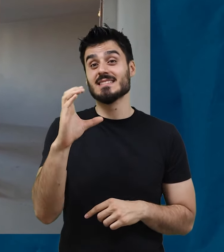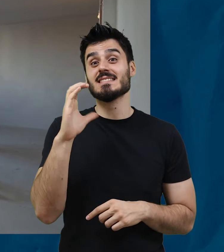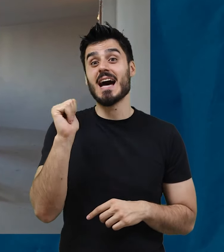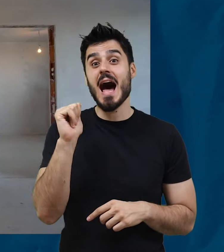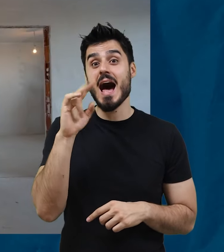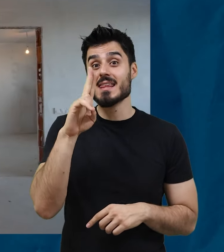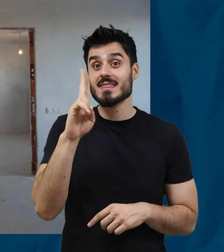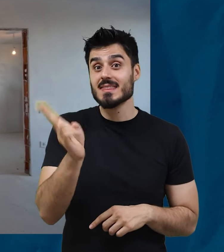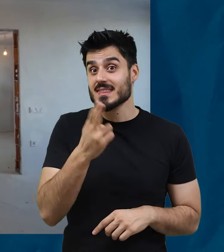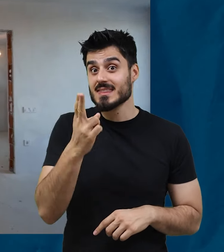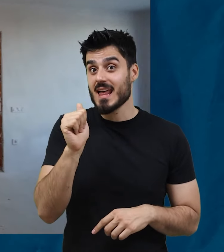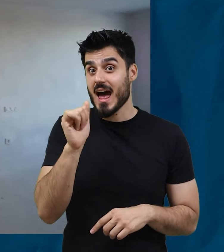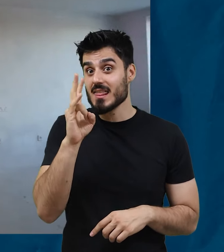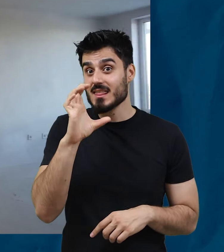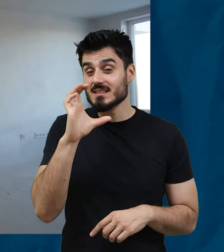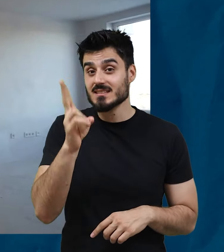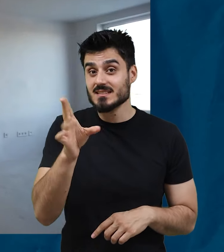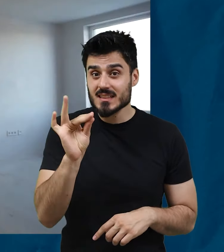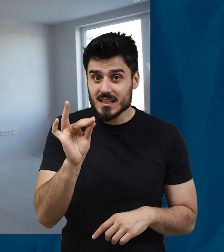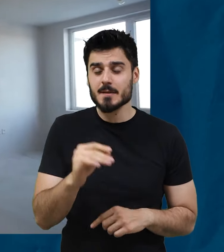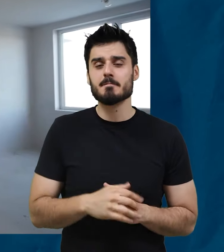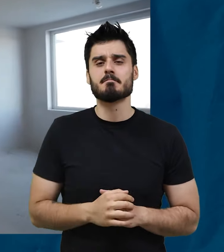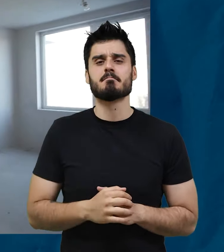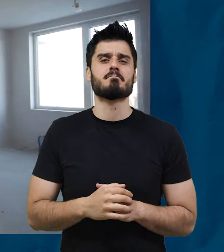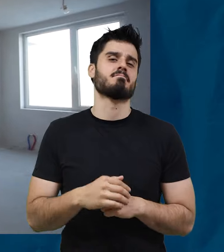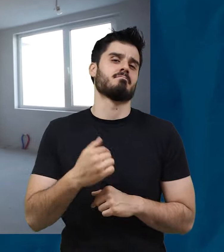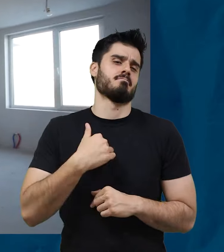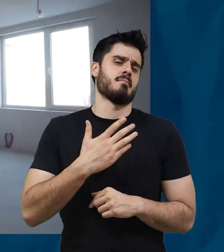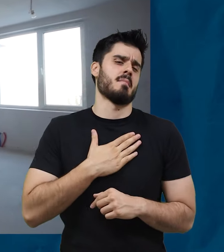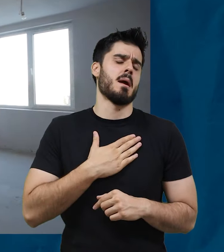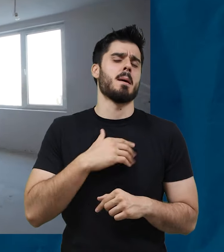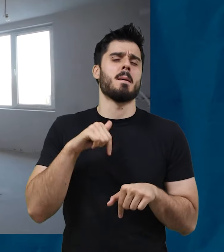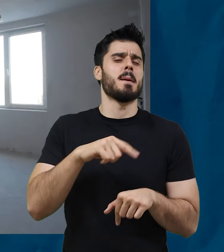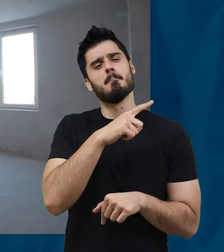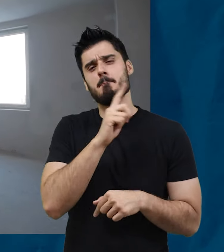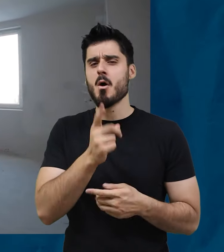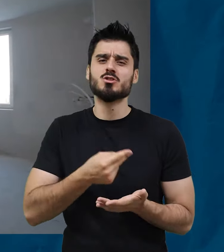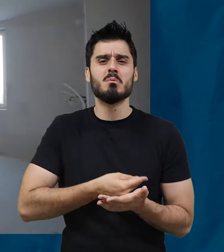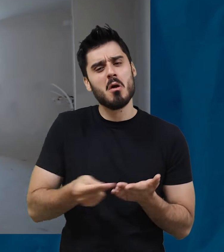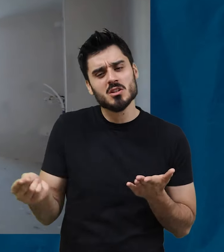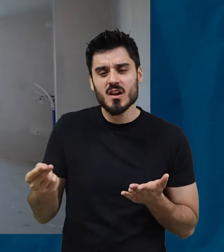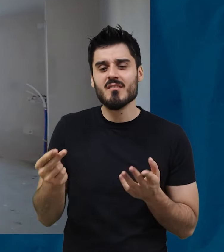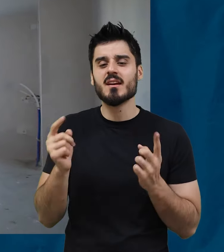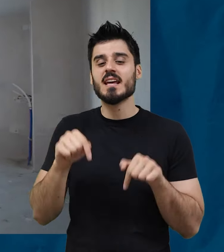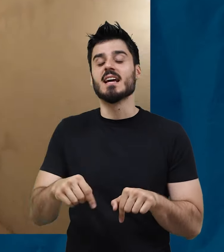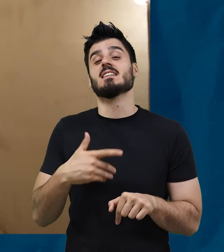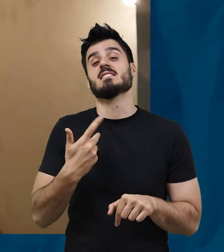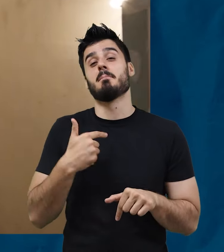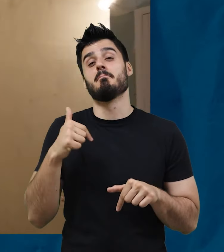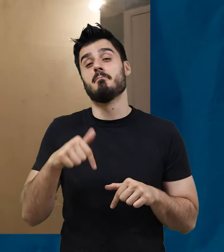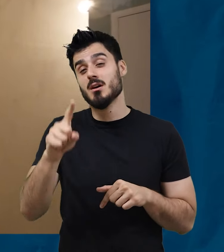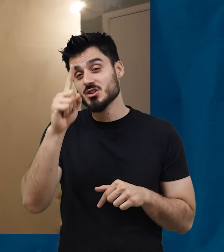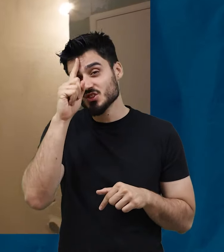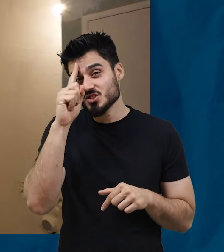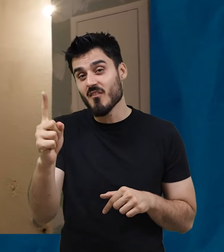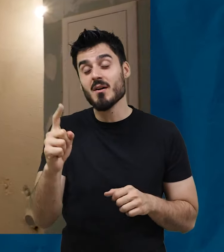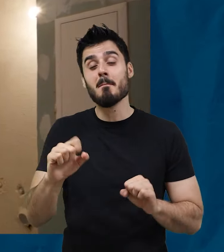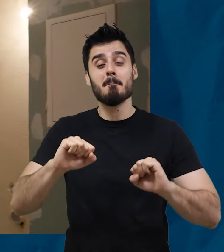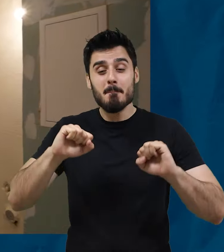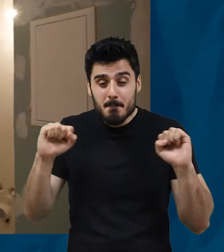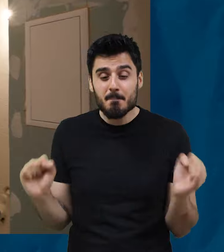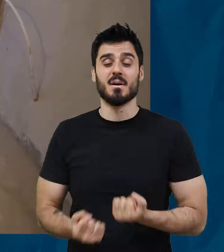да си позволим ние да правим жилище, но тук нито можем да го правим бързо, нито можем да го направим